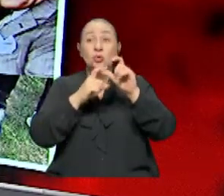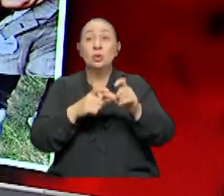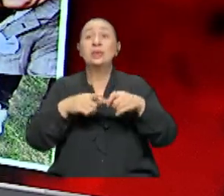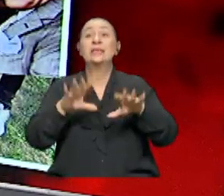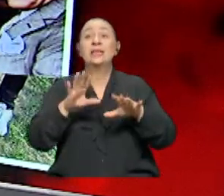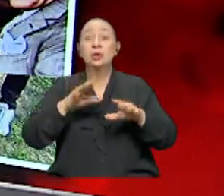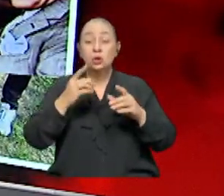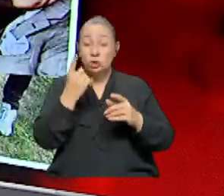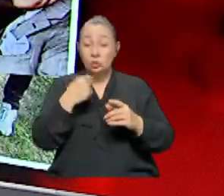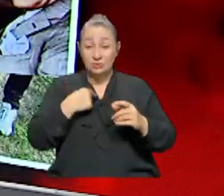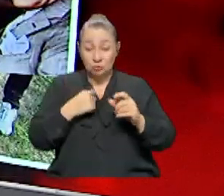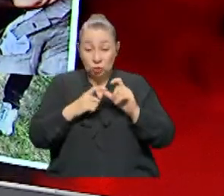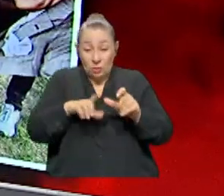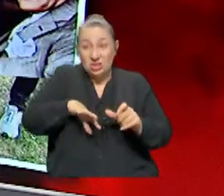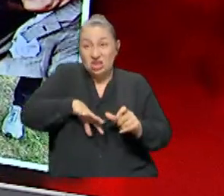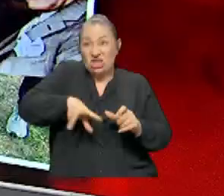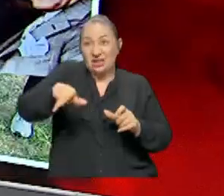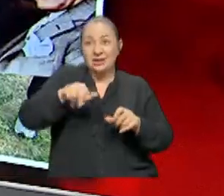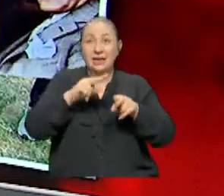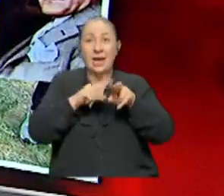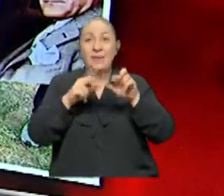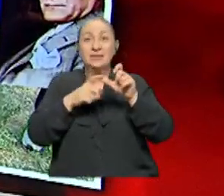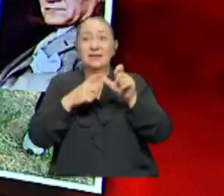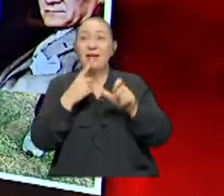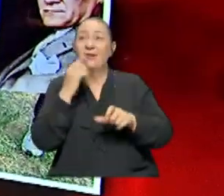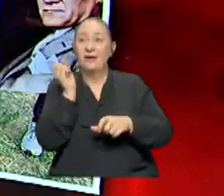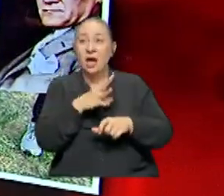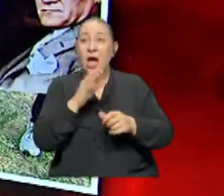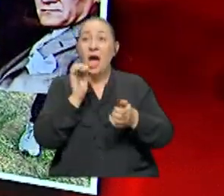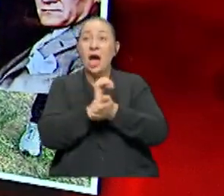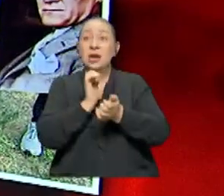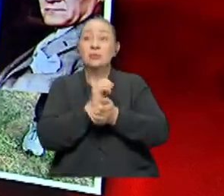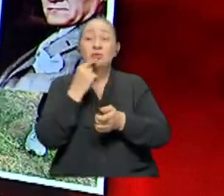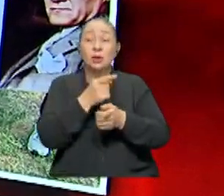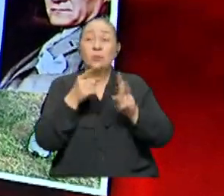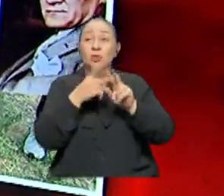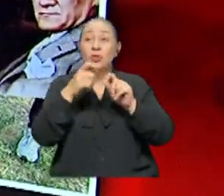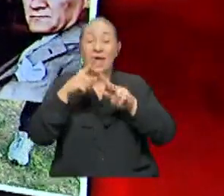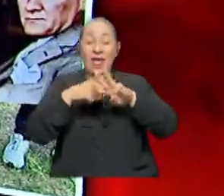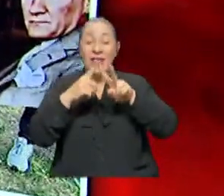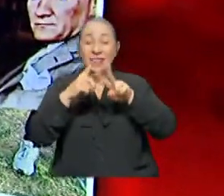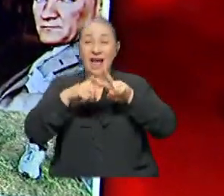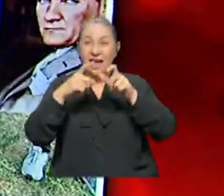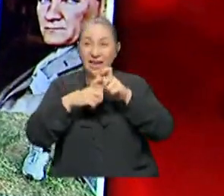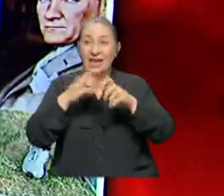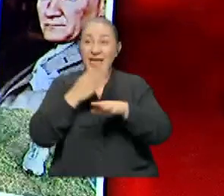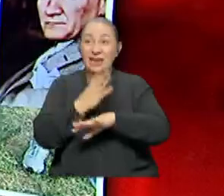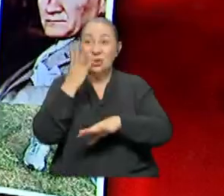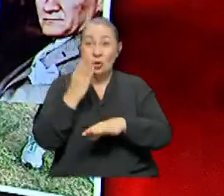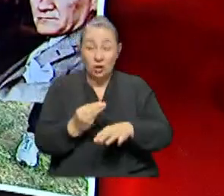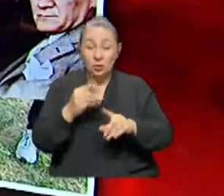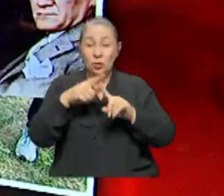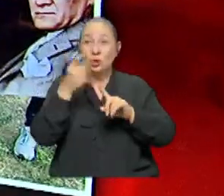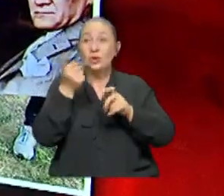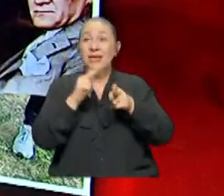Sorunlarımızı çalın diye KPSS göndermesi vardı. Aileme söylediğim not enak, gerçekte olan TÜİK